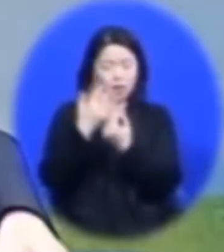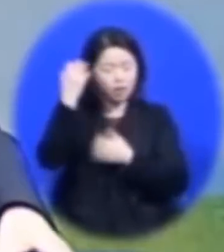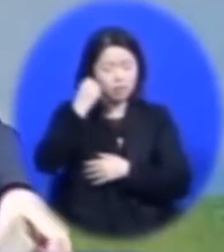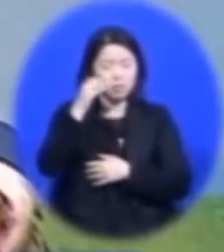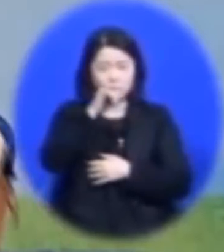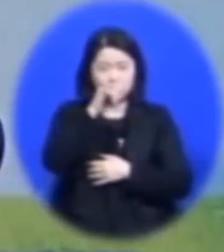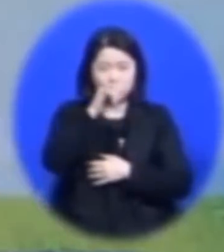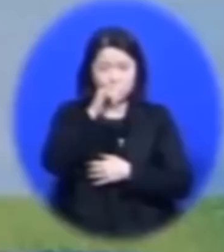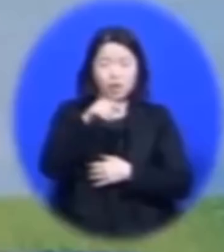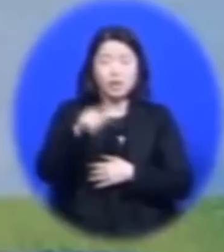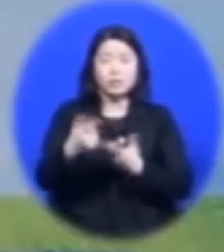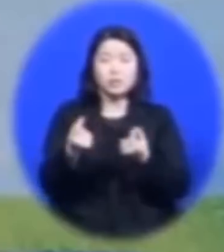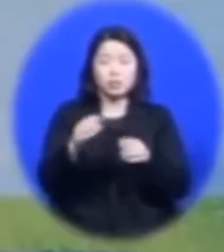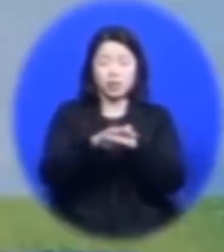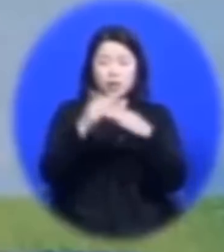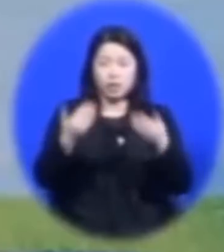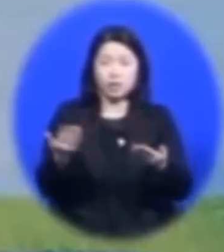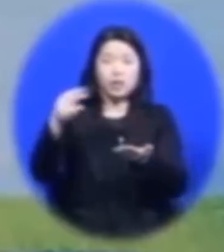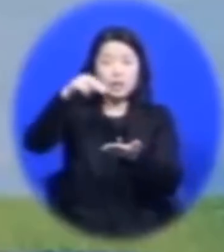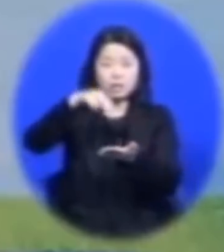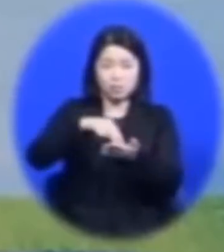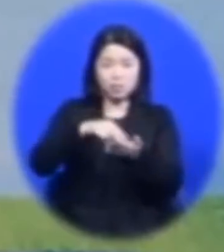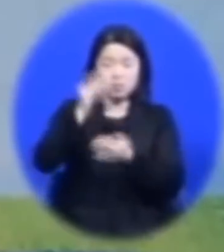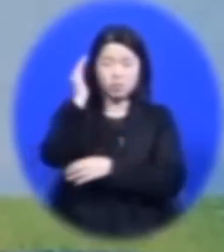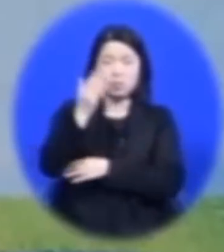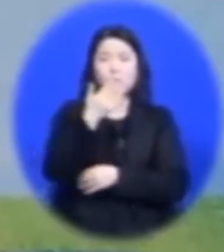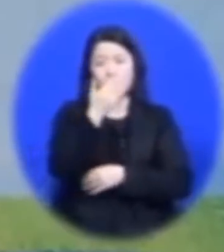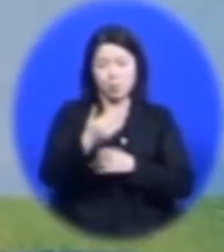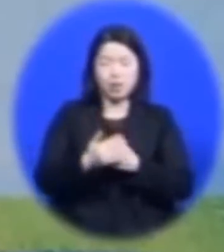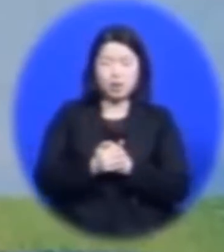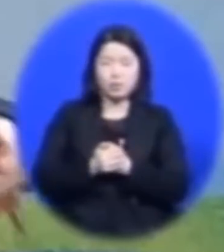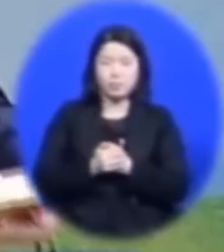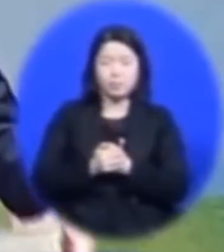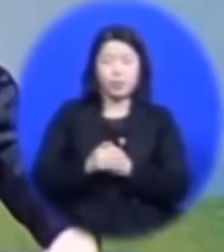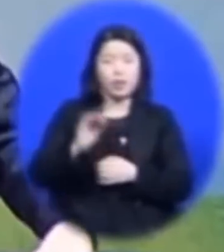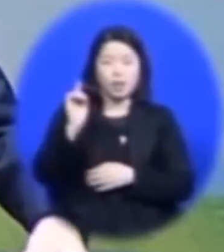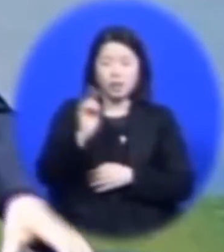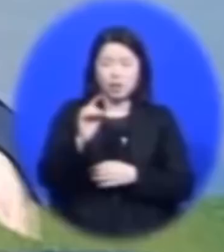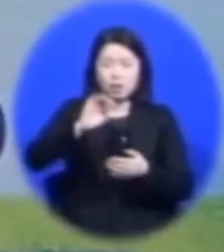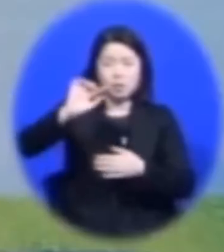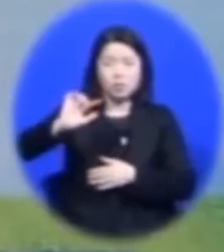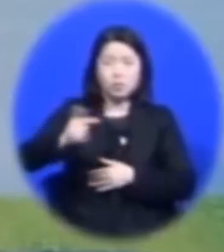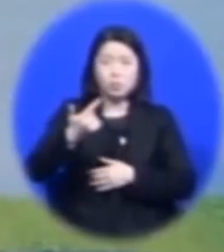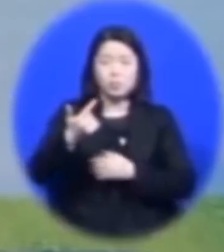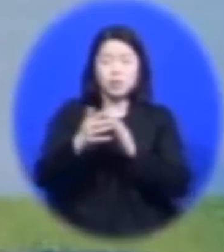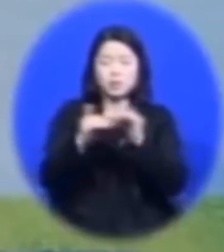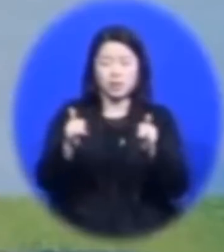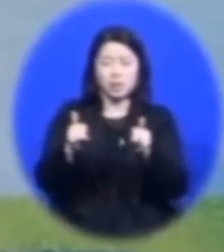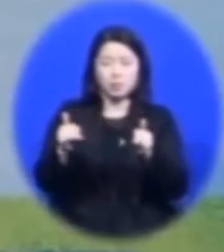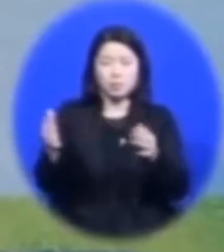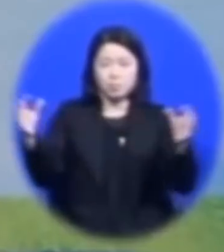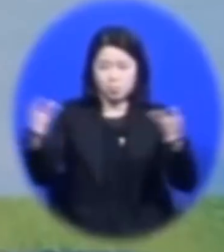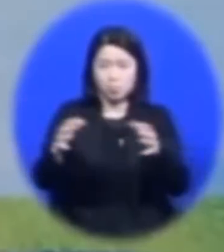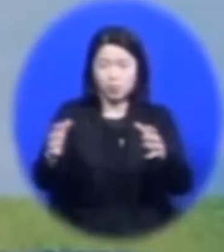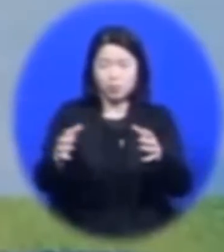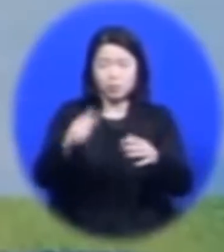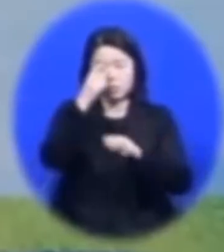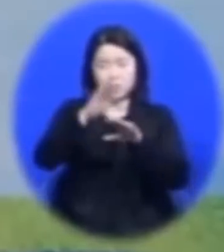그렇게 강단에서 설교를 하게 된겁니다 1 600 명 정도 모이는 예배당